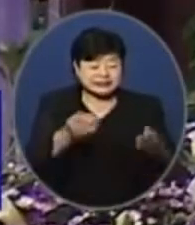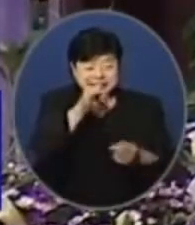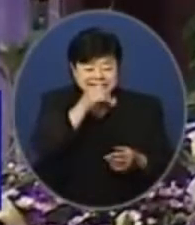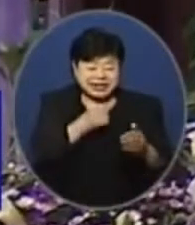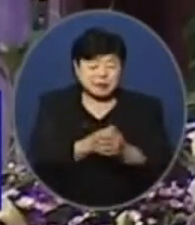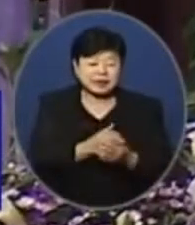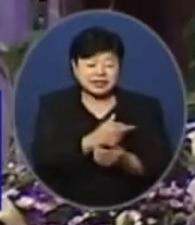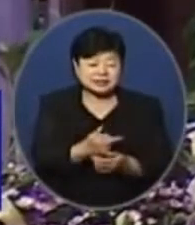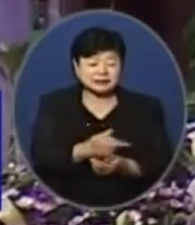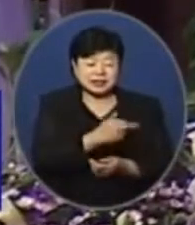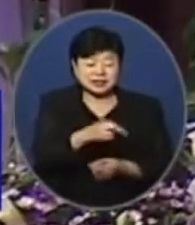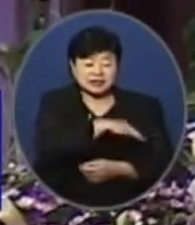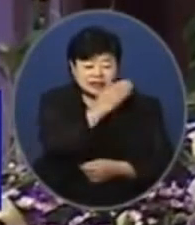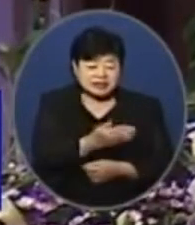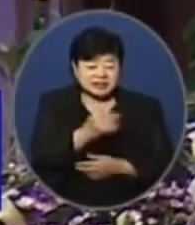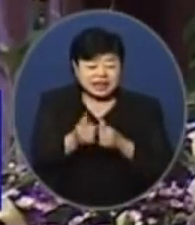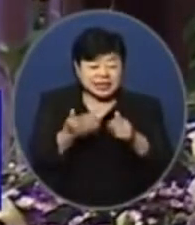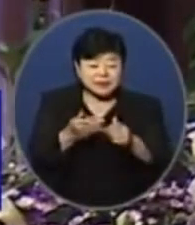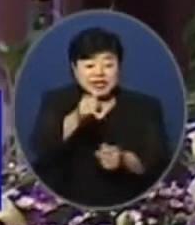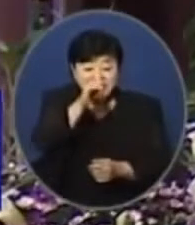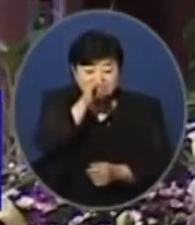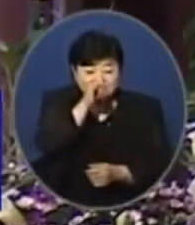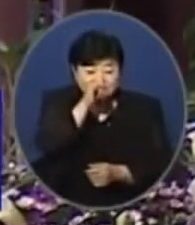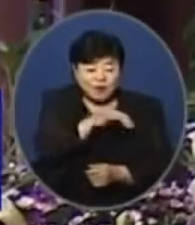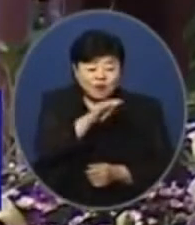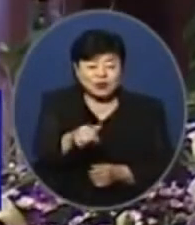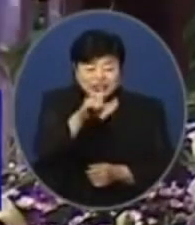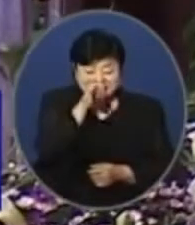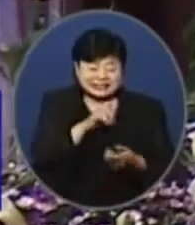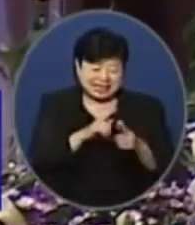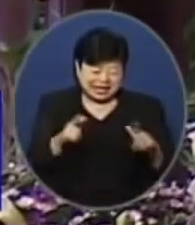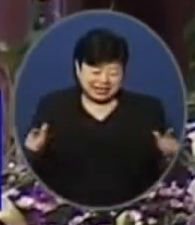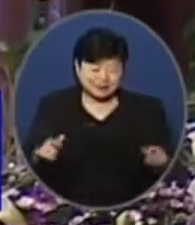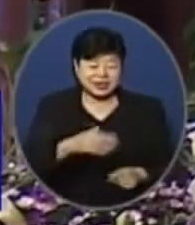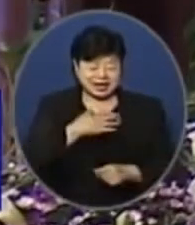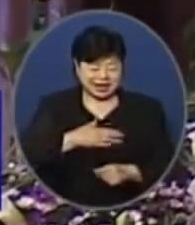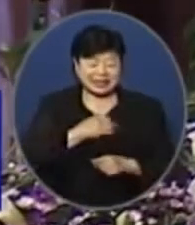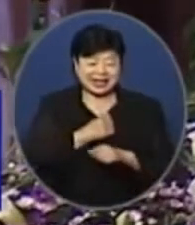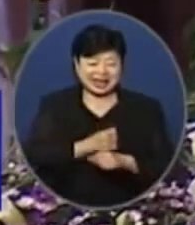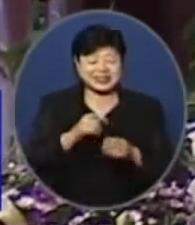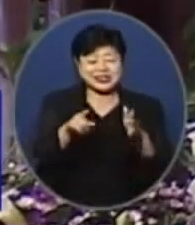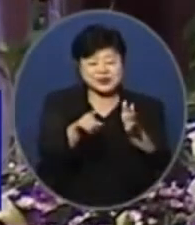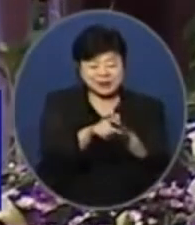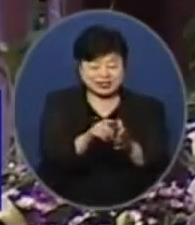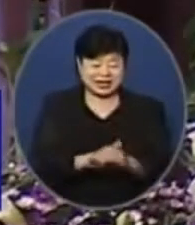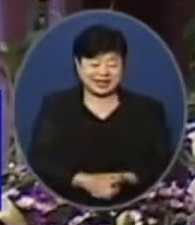가졌으니 이는 심히 큰 능력은 하나님께 있고 우리에게 있지 아니함을 알게 하려